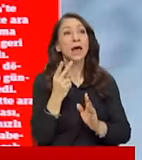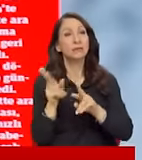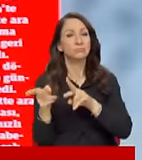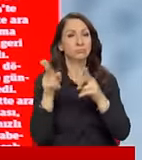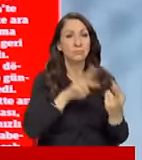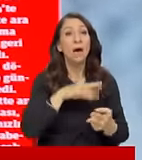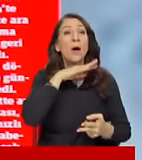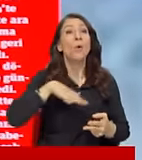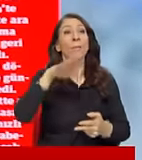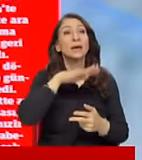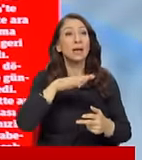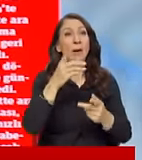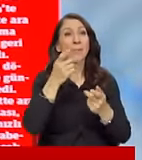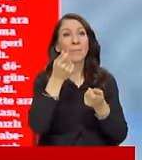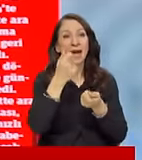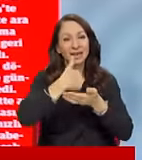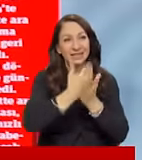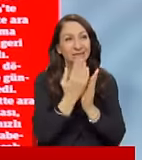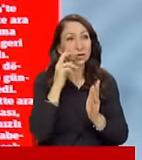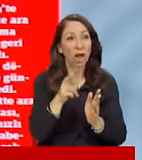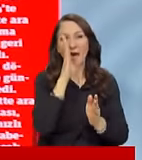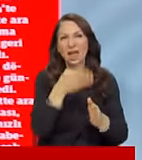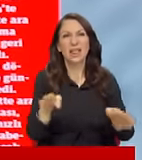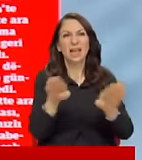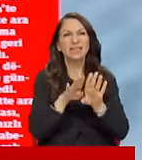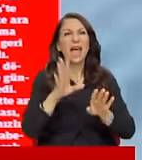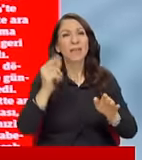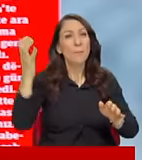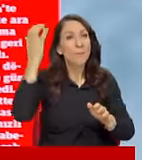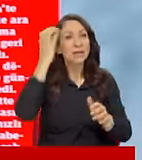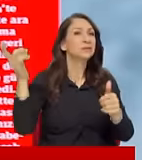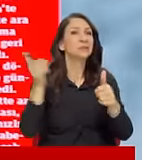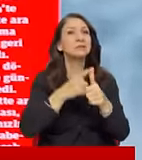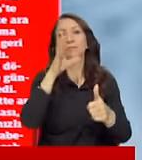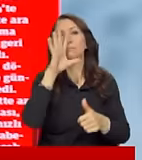yansıdı. Avrupa'da servet dağılımında görülen adaletsizliğin en yüksek olduğu